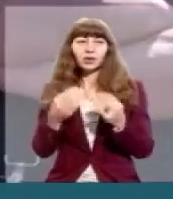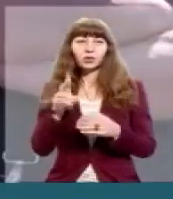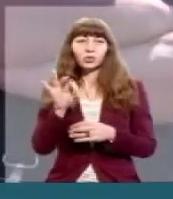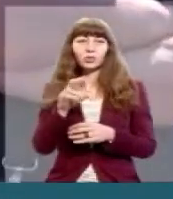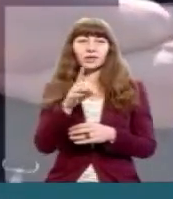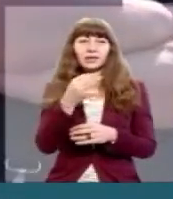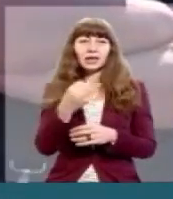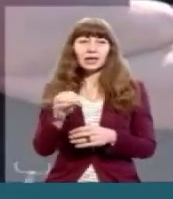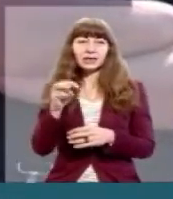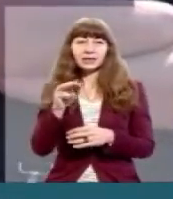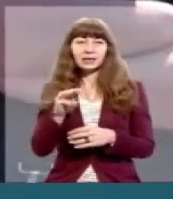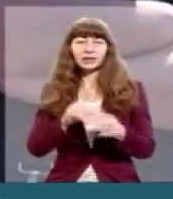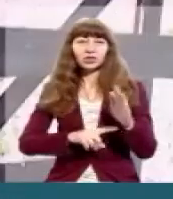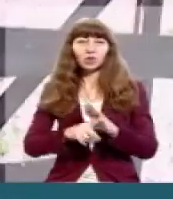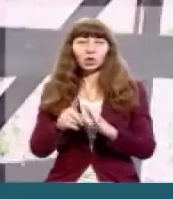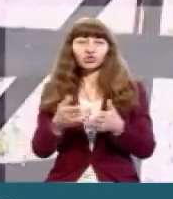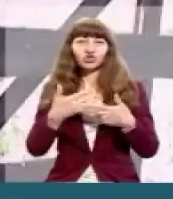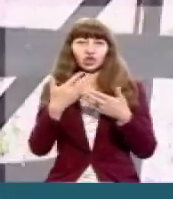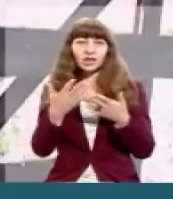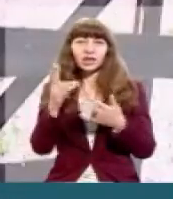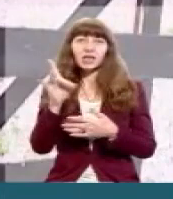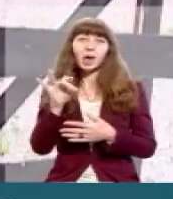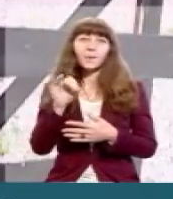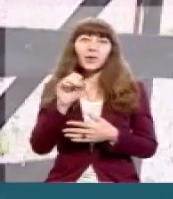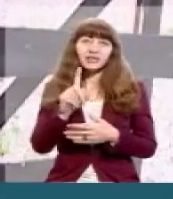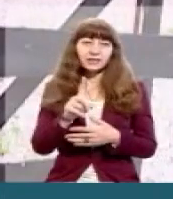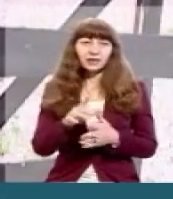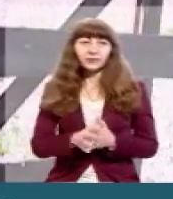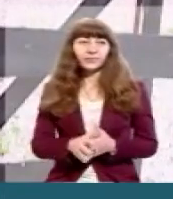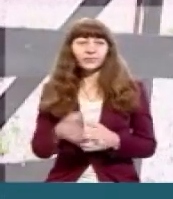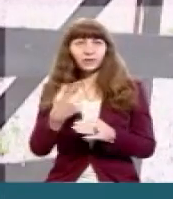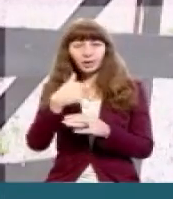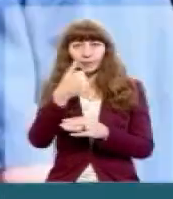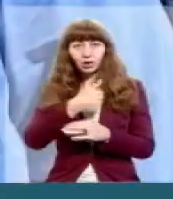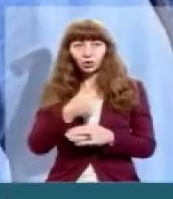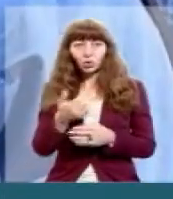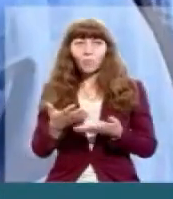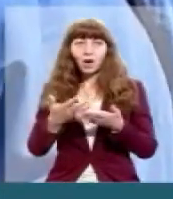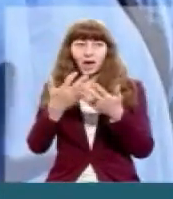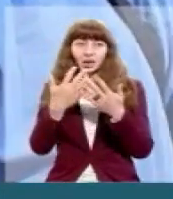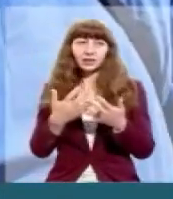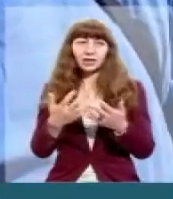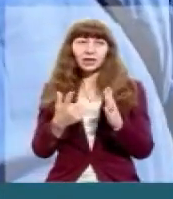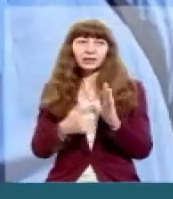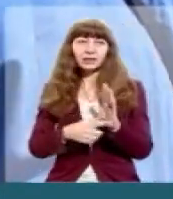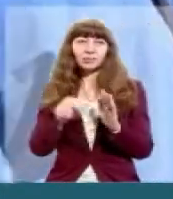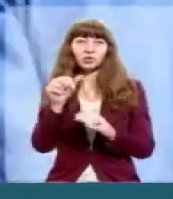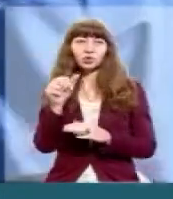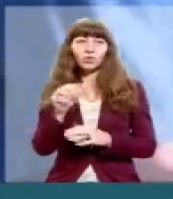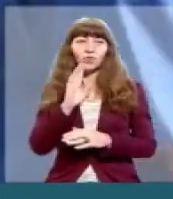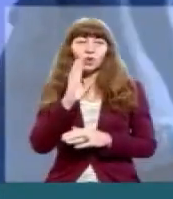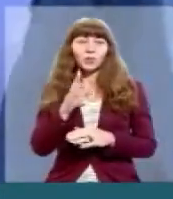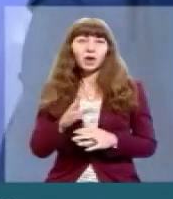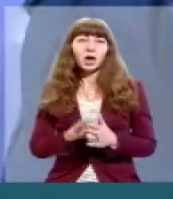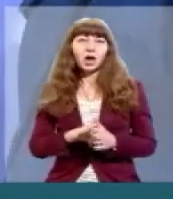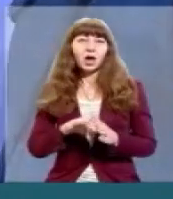басталды. Ағымдағы жылы намаз таңғы сағат 7-ге сәйкес келді. Қостанай облысында түйені құрбандыққа шалу алғаш рет. Өңір тұрғындары мен қала